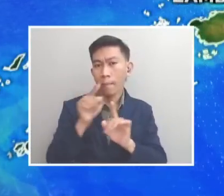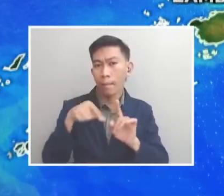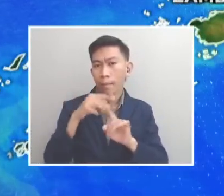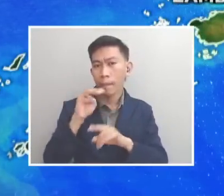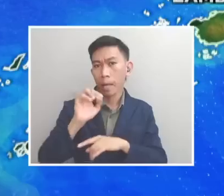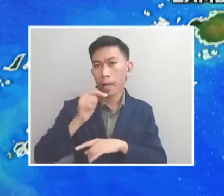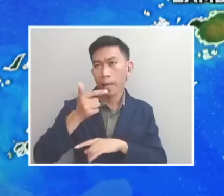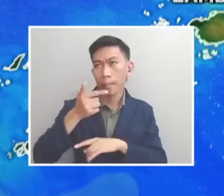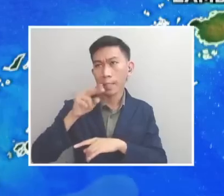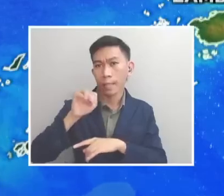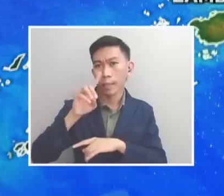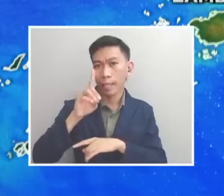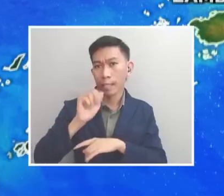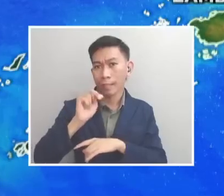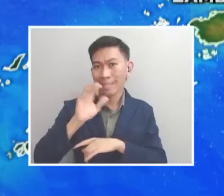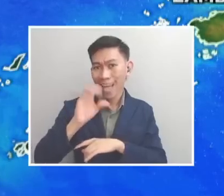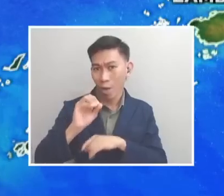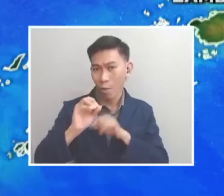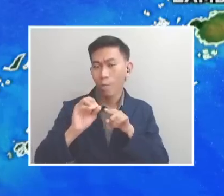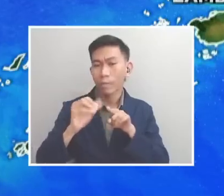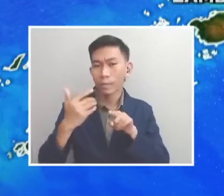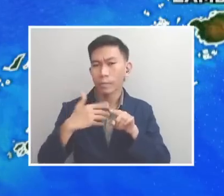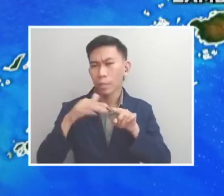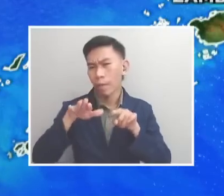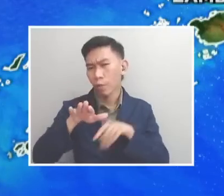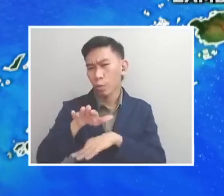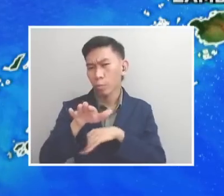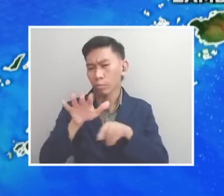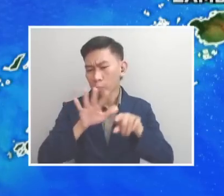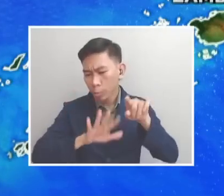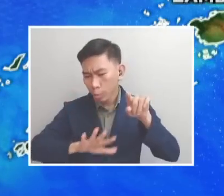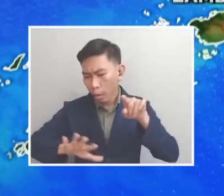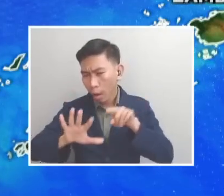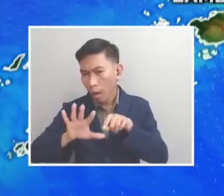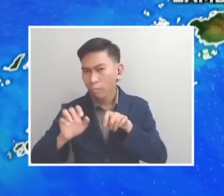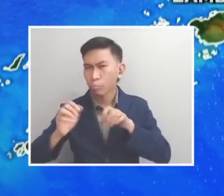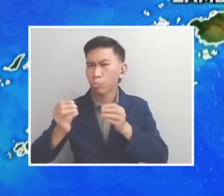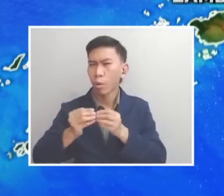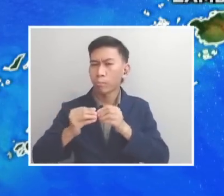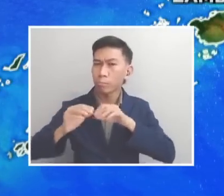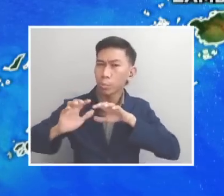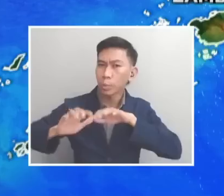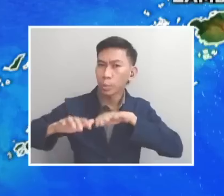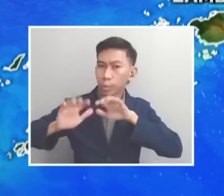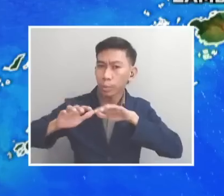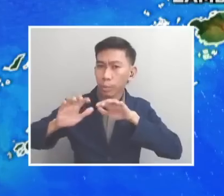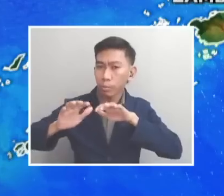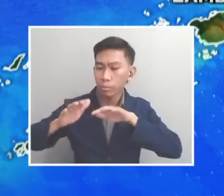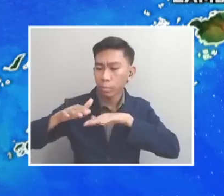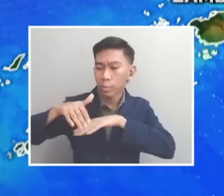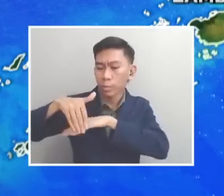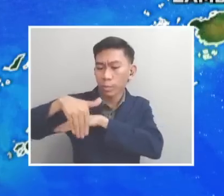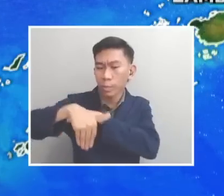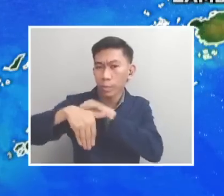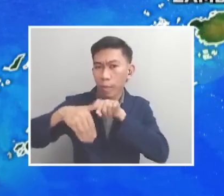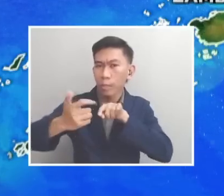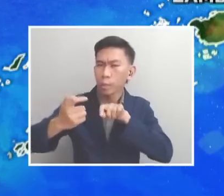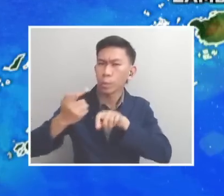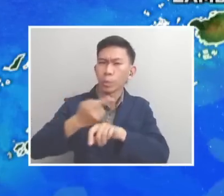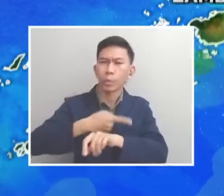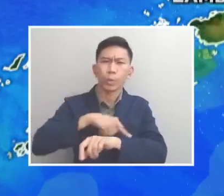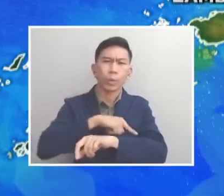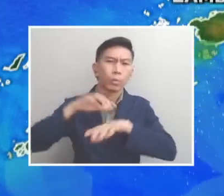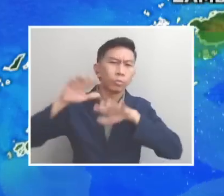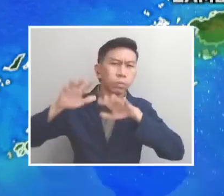provinces. Sa hapon, mas malaking bahagi ng Mindanao ang makakaranas ng mga pag-ulan at pagsapit ng gabi malalakas ang buhos sa may Surigao